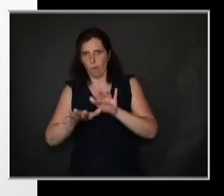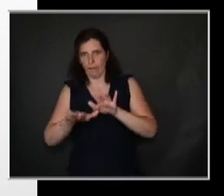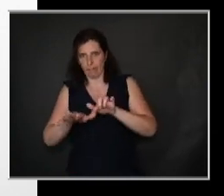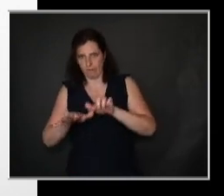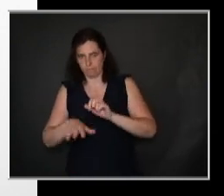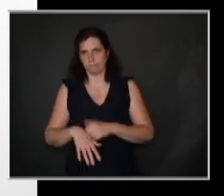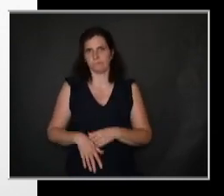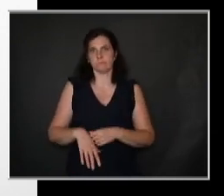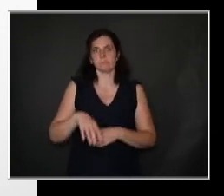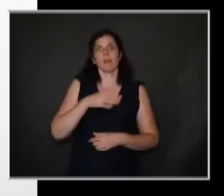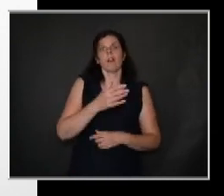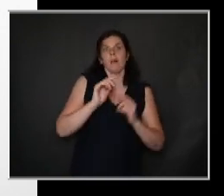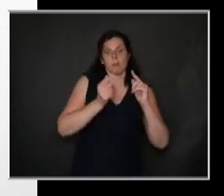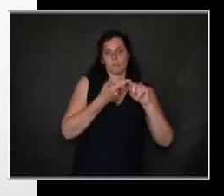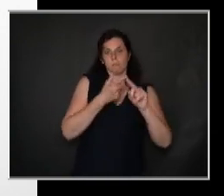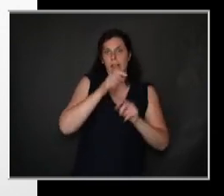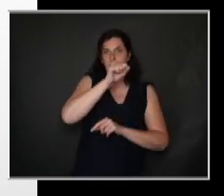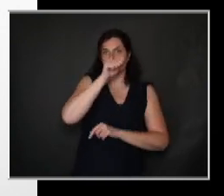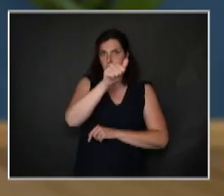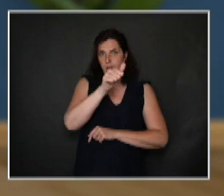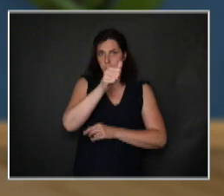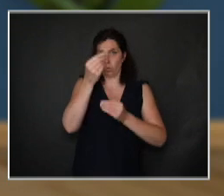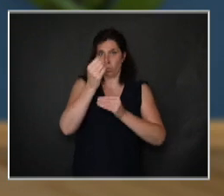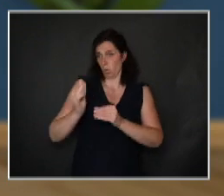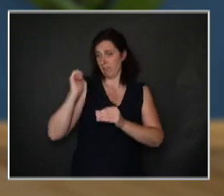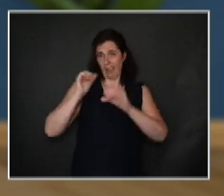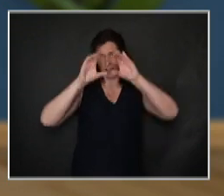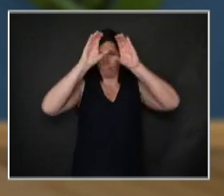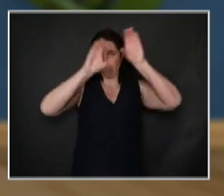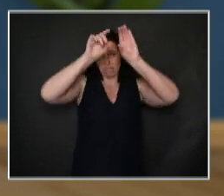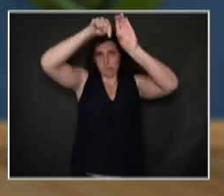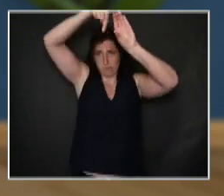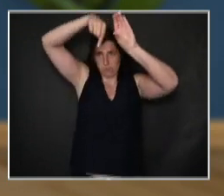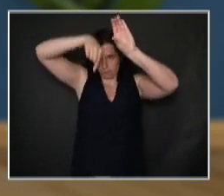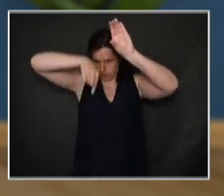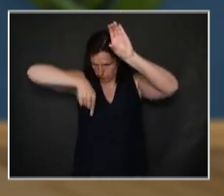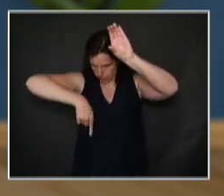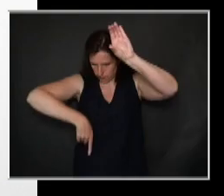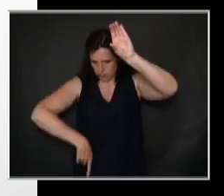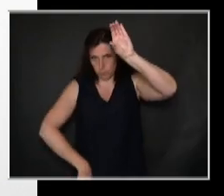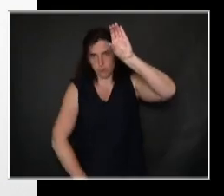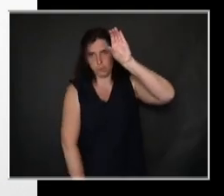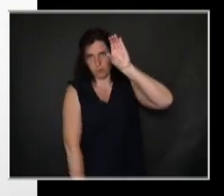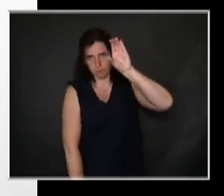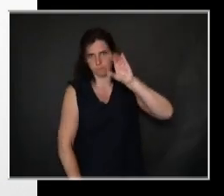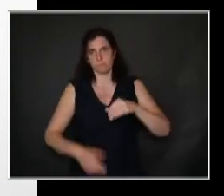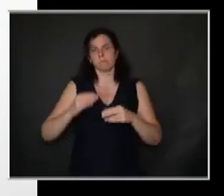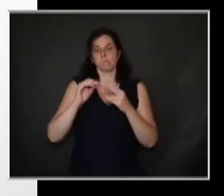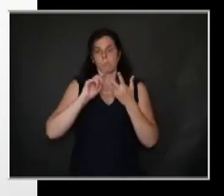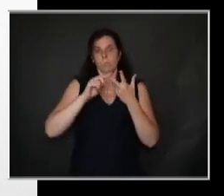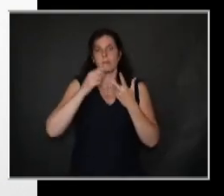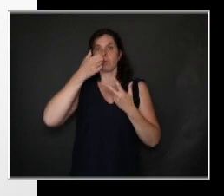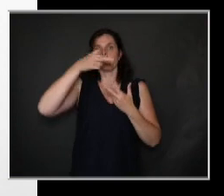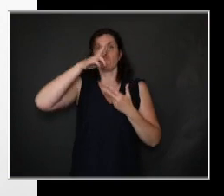sciatique S1 qui va derrière, bien derrière, derrière la fesse, le mollet et sur le bord externe du pied. Et la cruralgie devant. Hein.